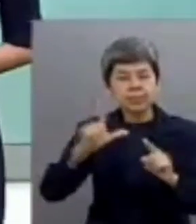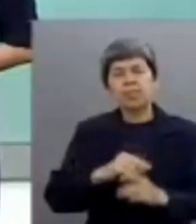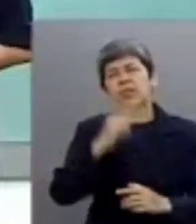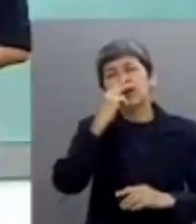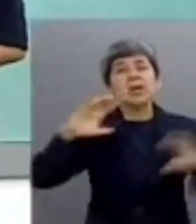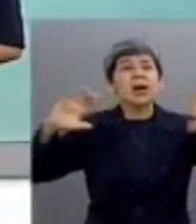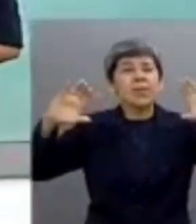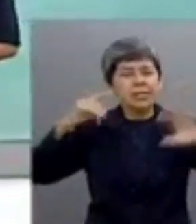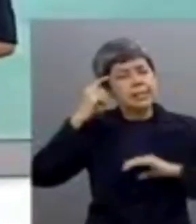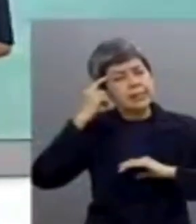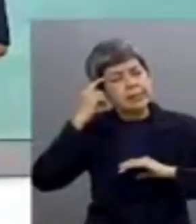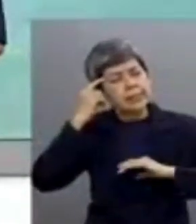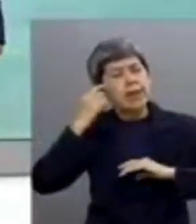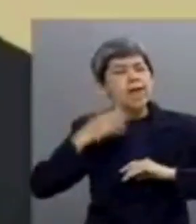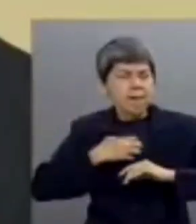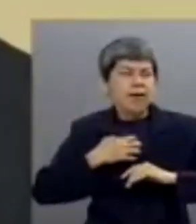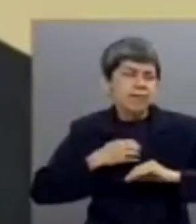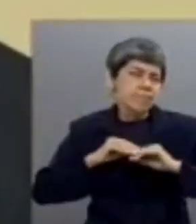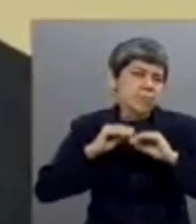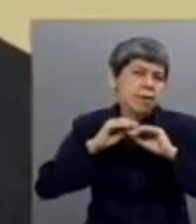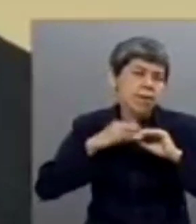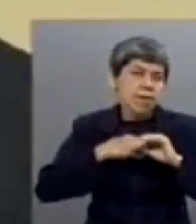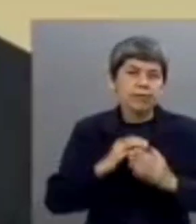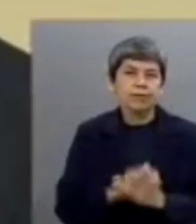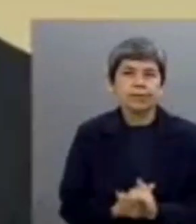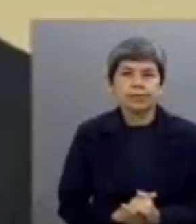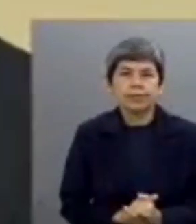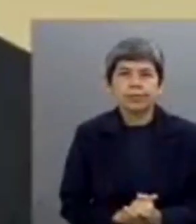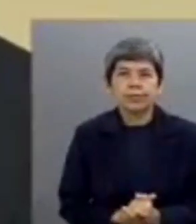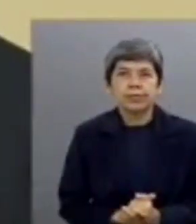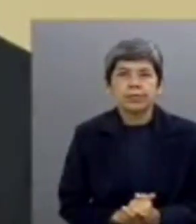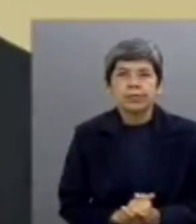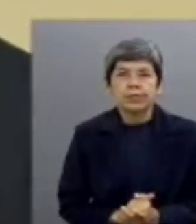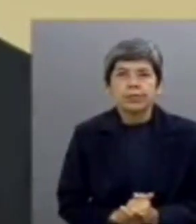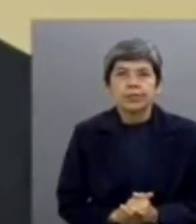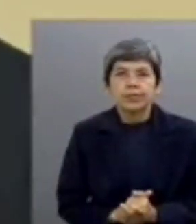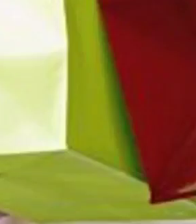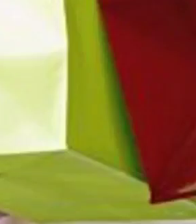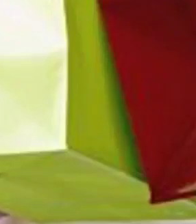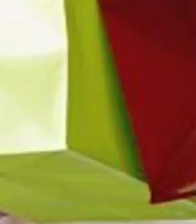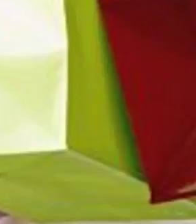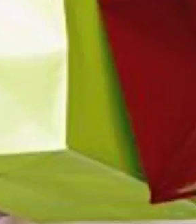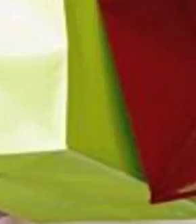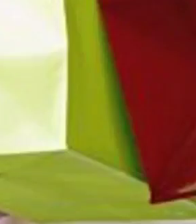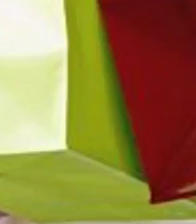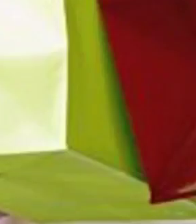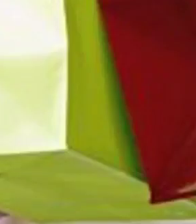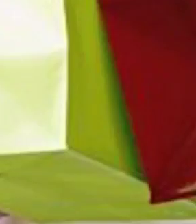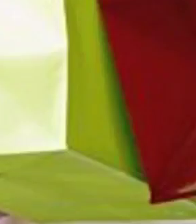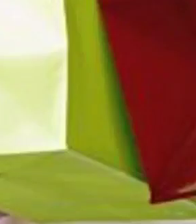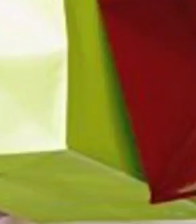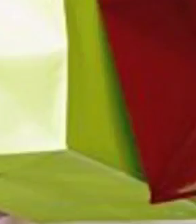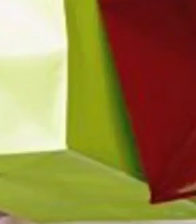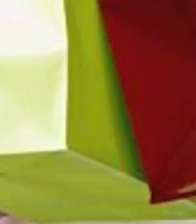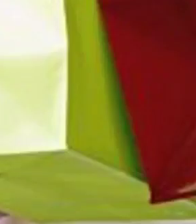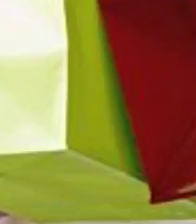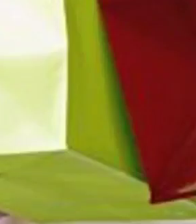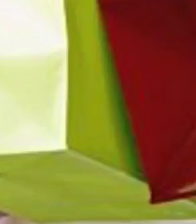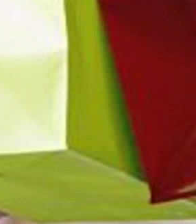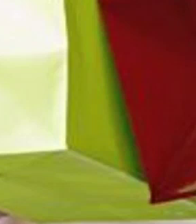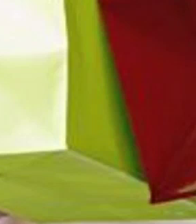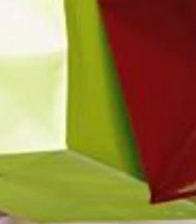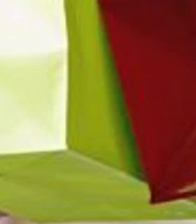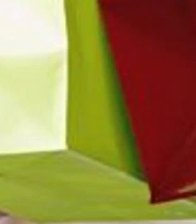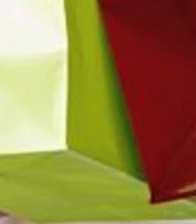จริงๆแล้วต้องรู้นะครับว่าเราอยู่ที่ฐานการคืนภาษีกี่เปอร์เซ็นต์ฝากกดไลค์กดแชร์กดติดตาม